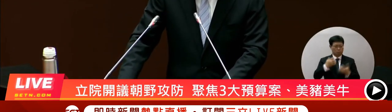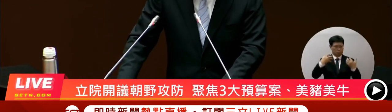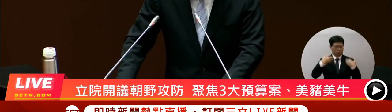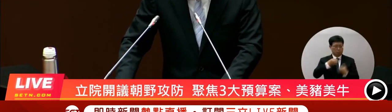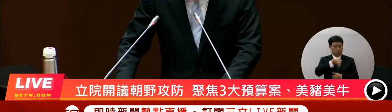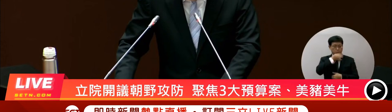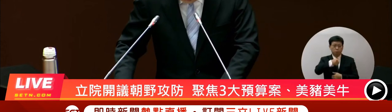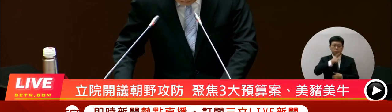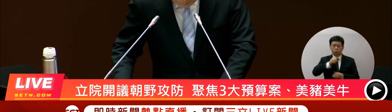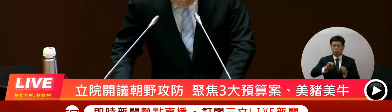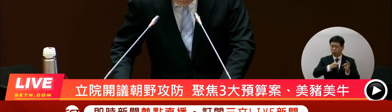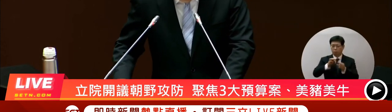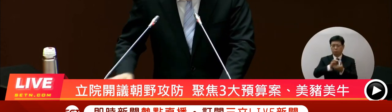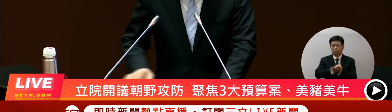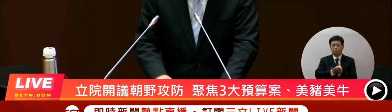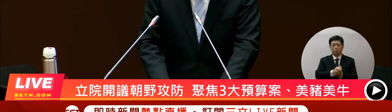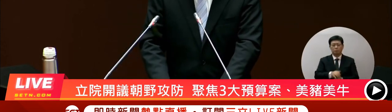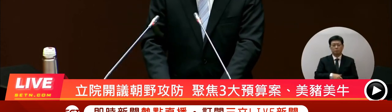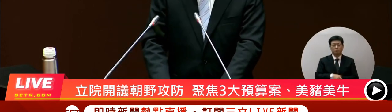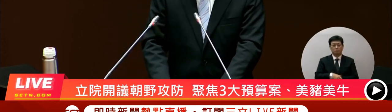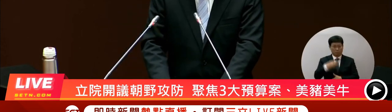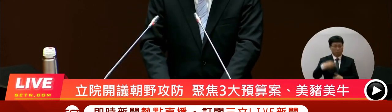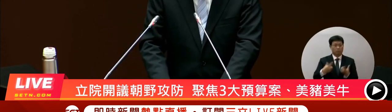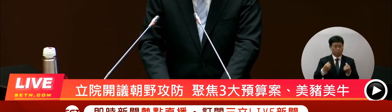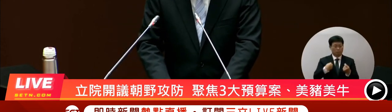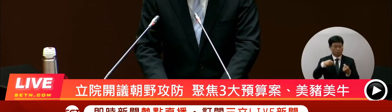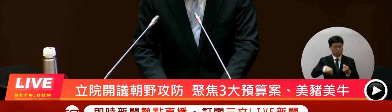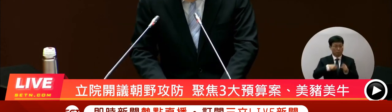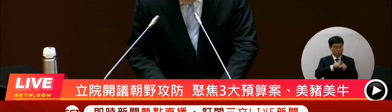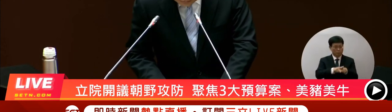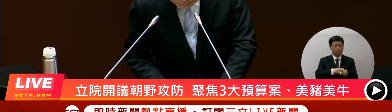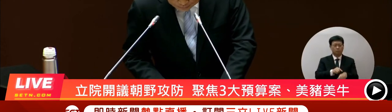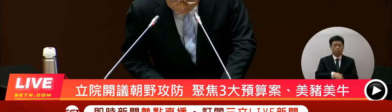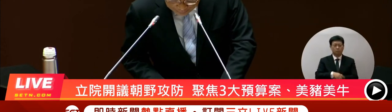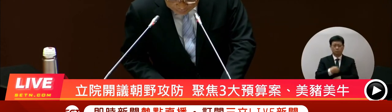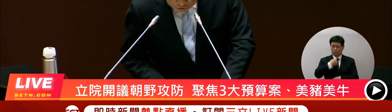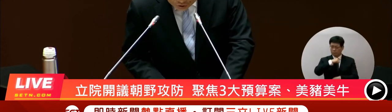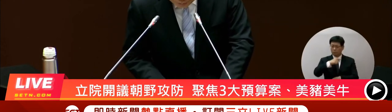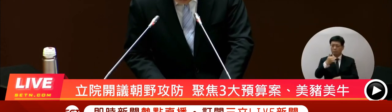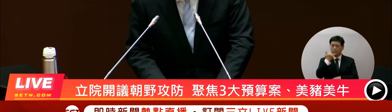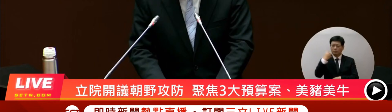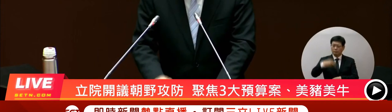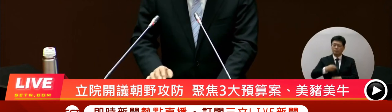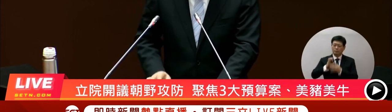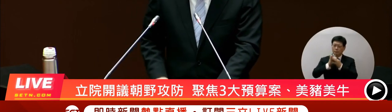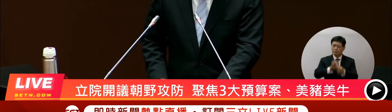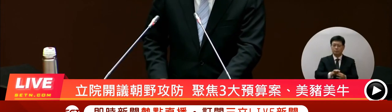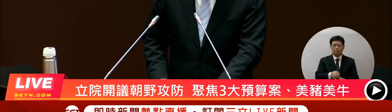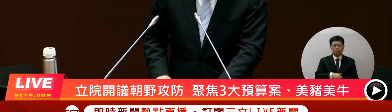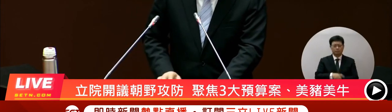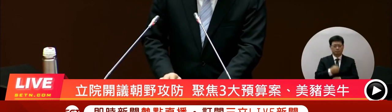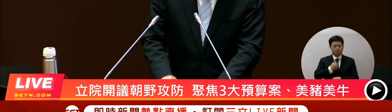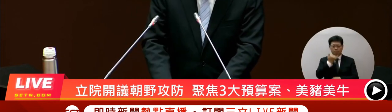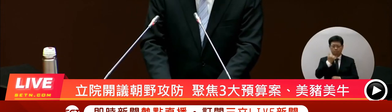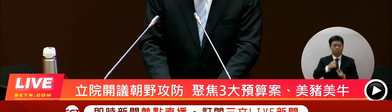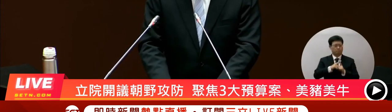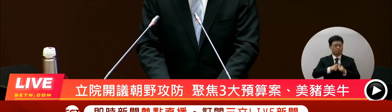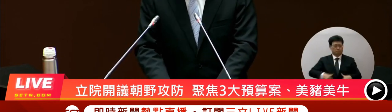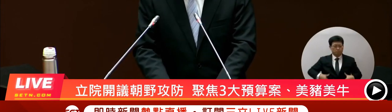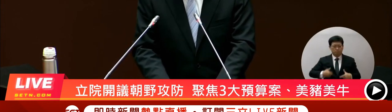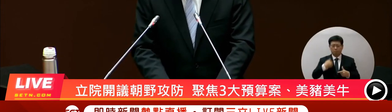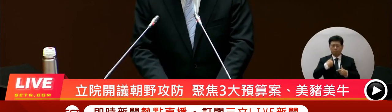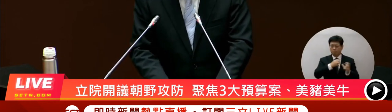的贸易伙伴，也唯有这样，台湾才能进一步大步迈向